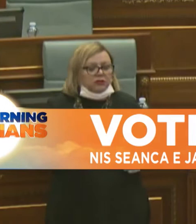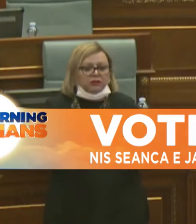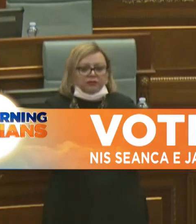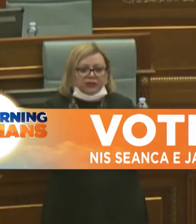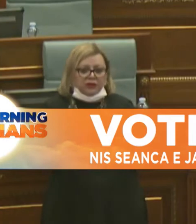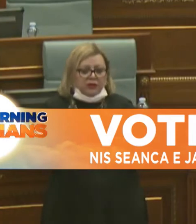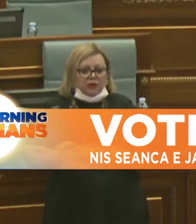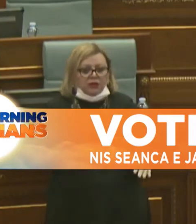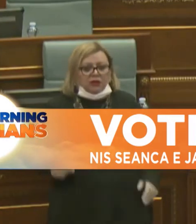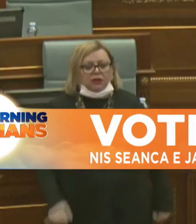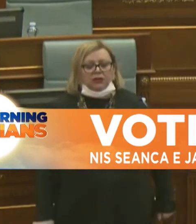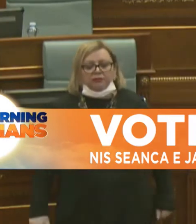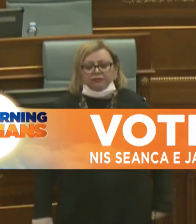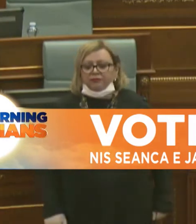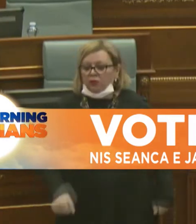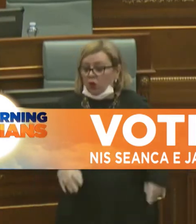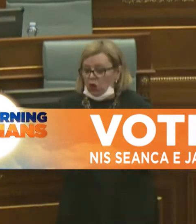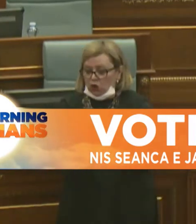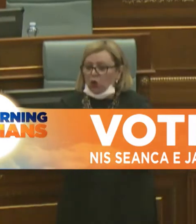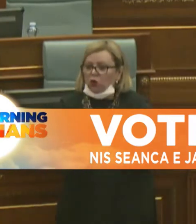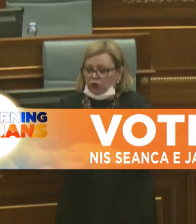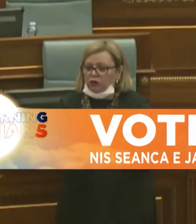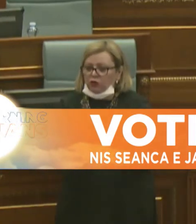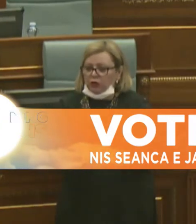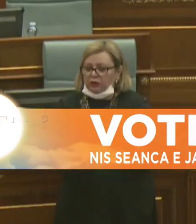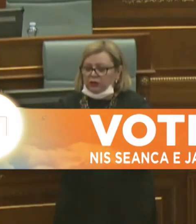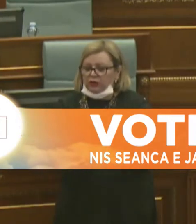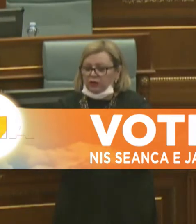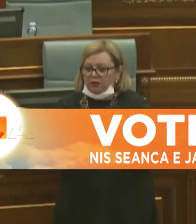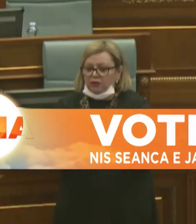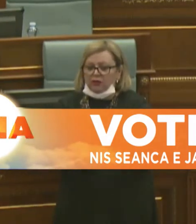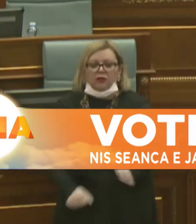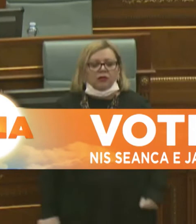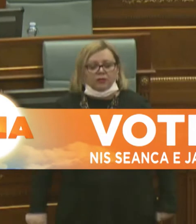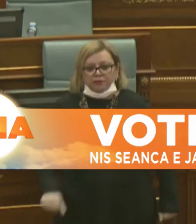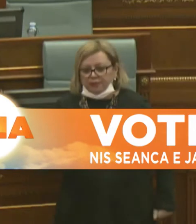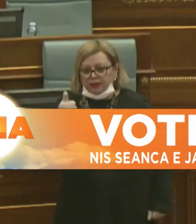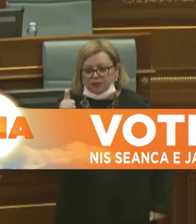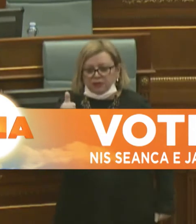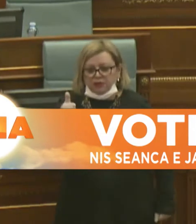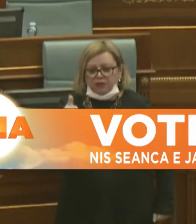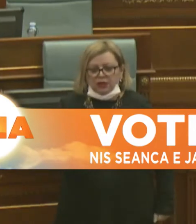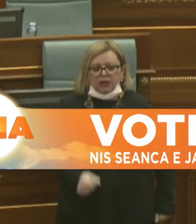të tjera. Kjo infrastrukturë duhet të ketë këto karakteristika. E para,